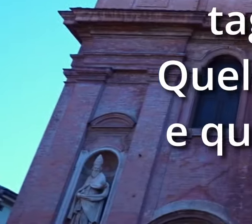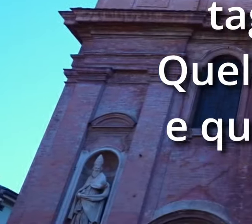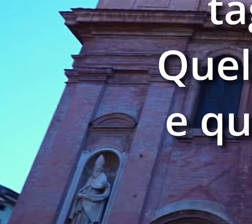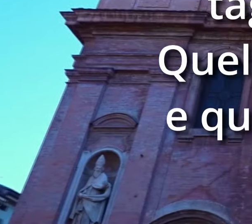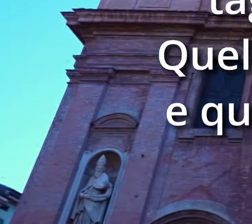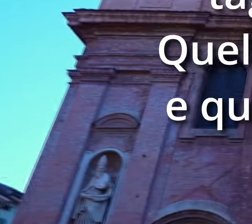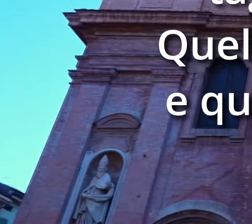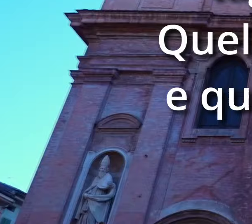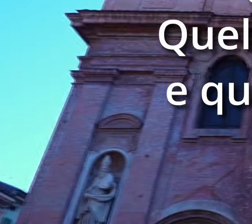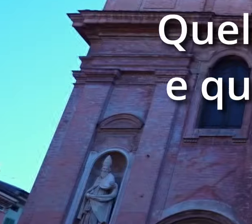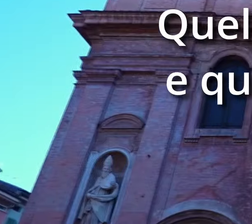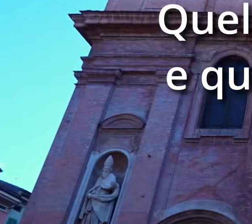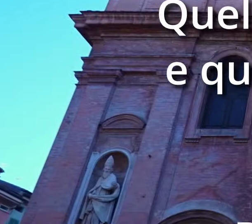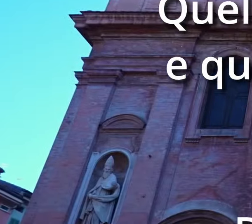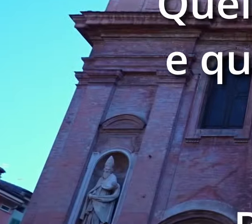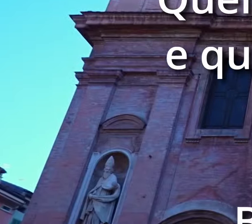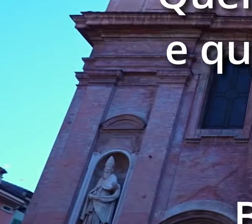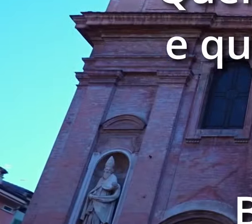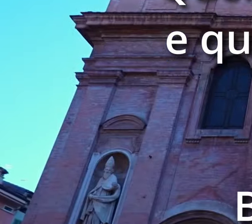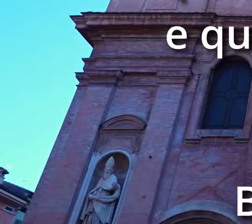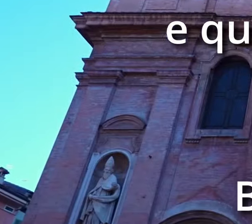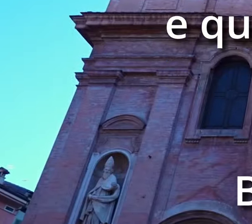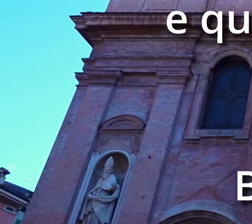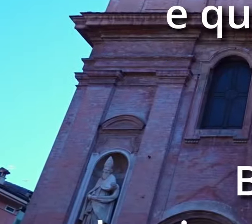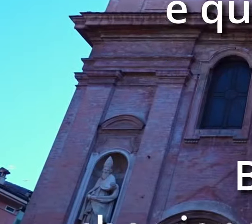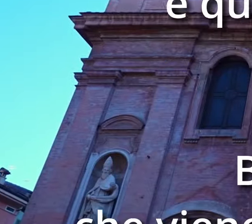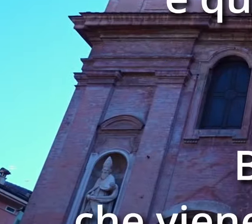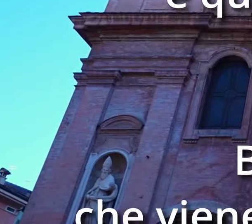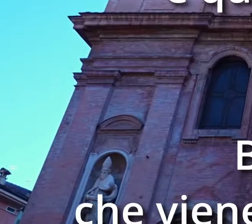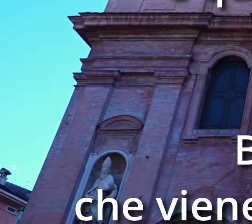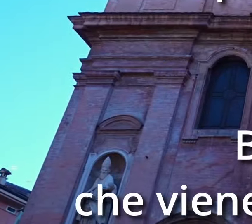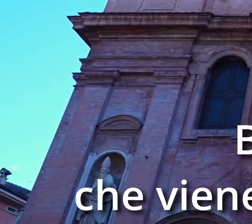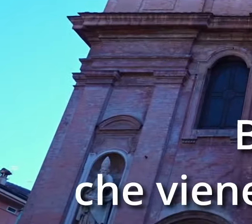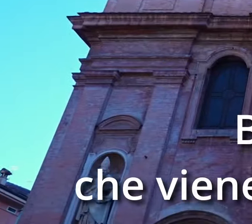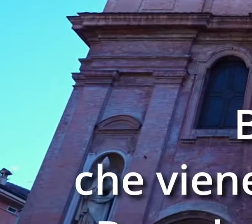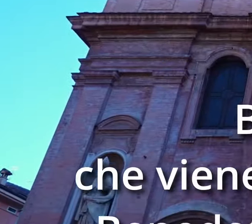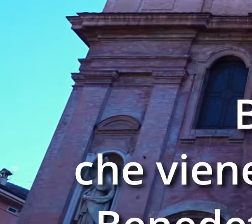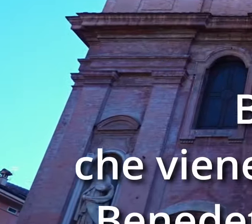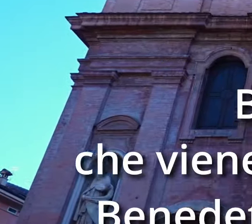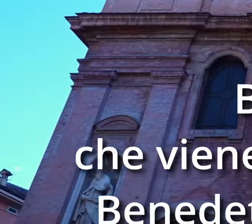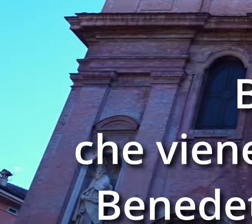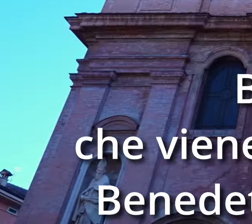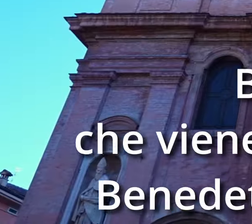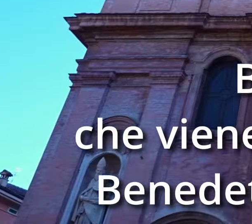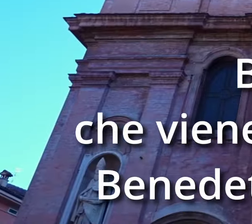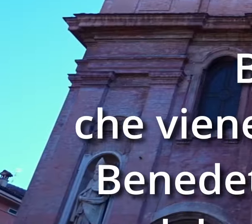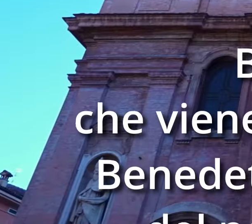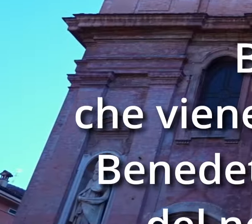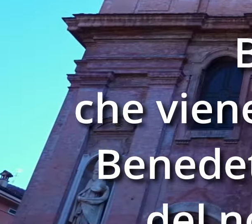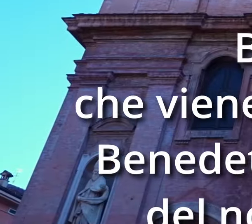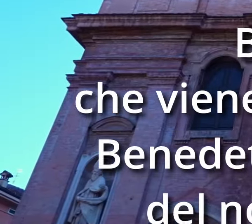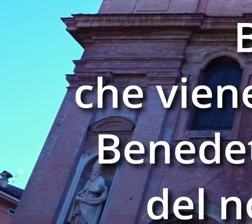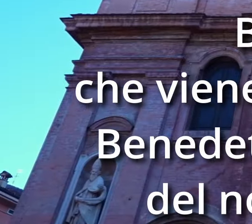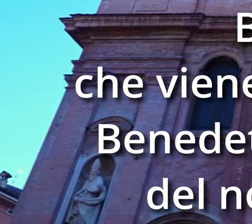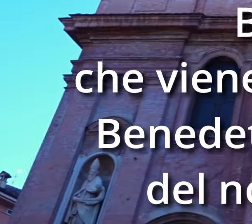sulla strada altri invece delle Fronde tagliate nei campi quelli che precedevano e quelli che